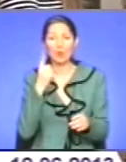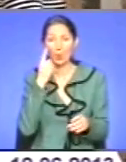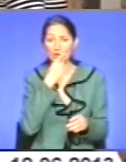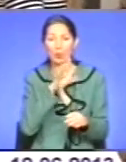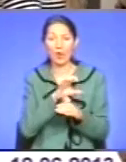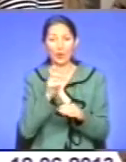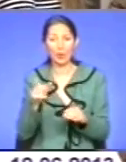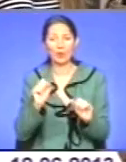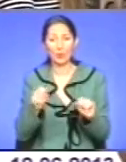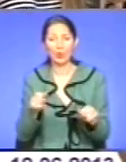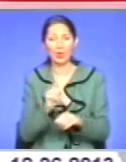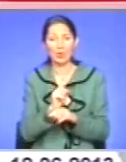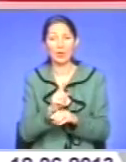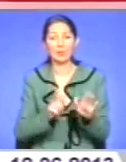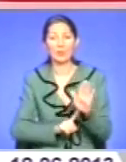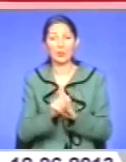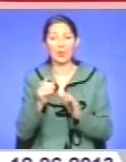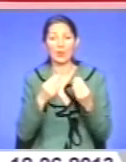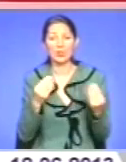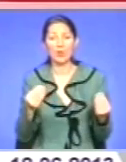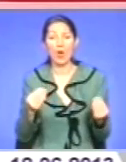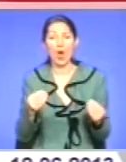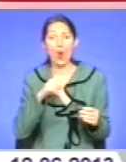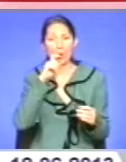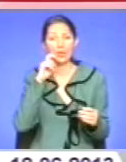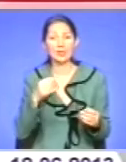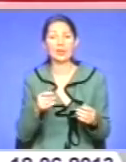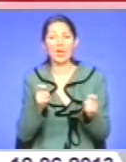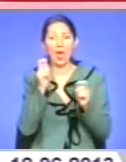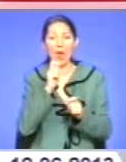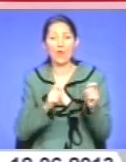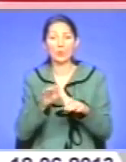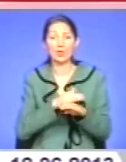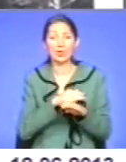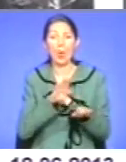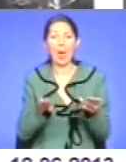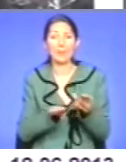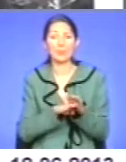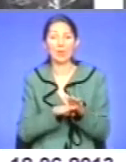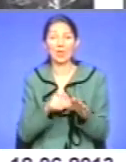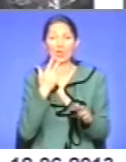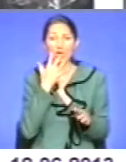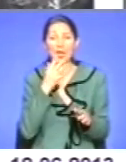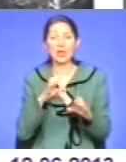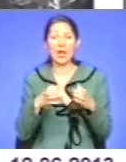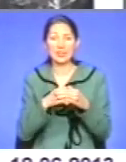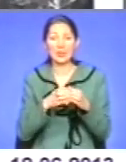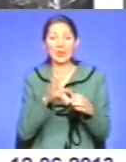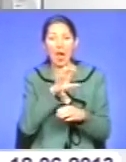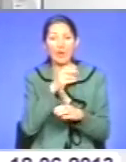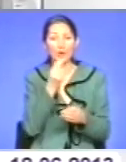тернополяни. Заснував фотовиставку Український форум благодійників під патронатом Національної спілки фотохудожників України.